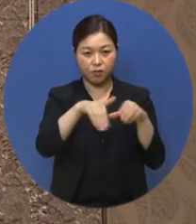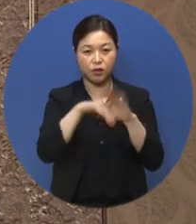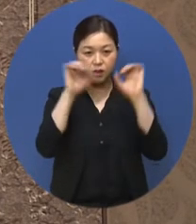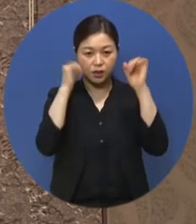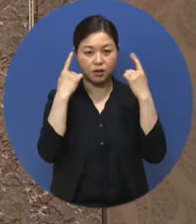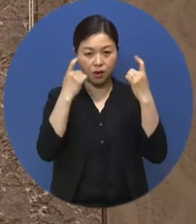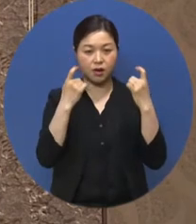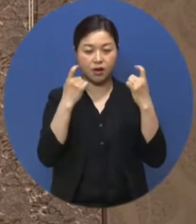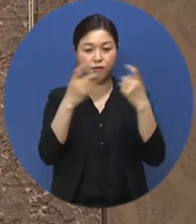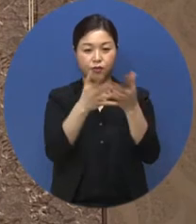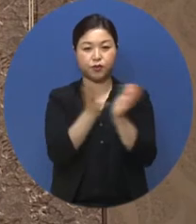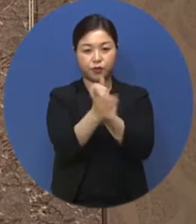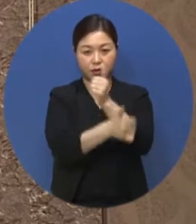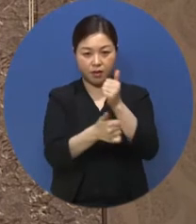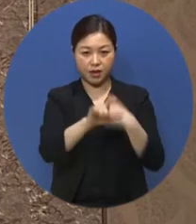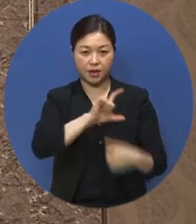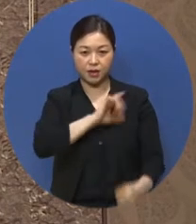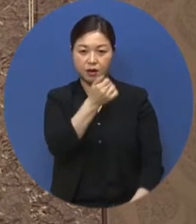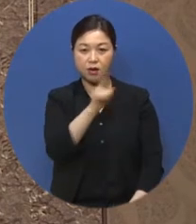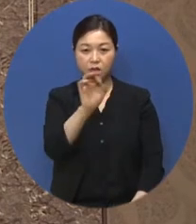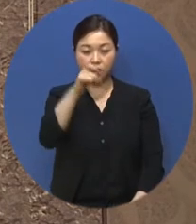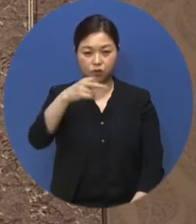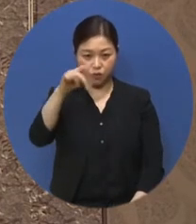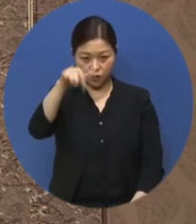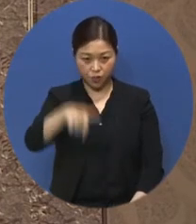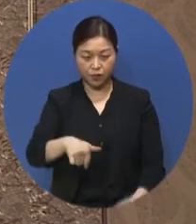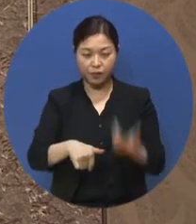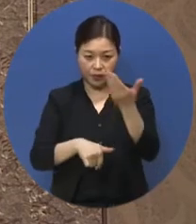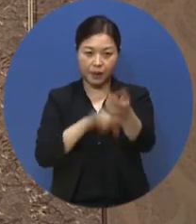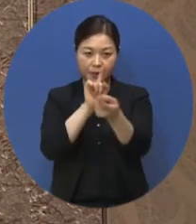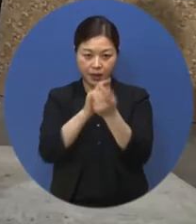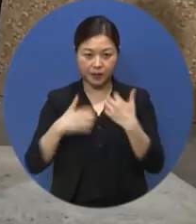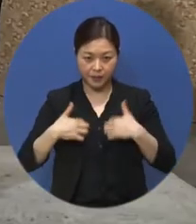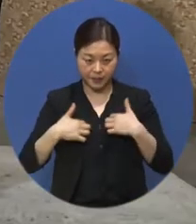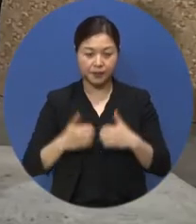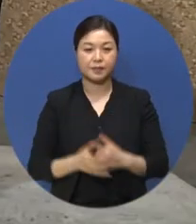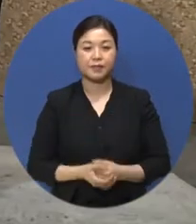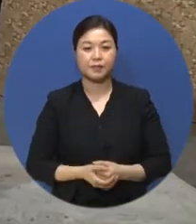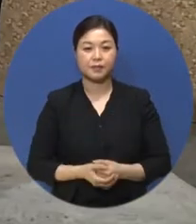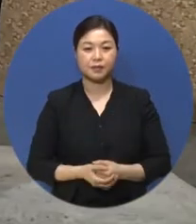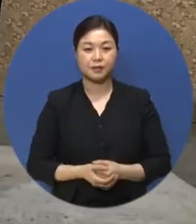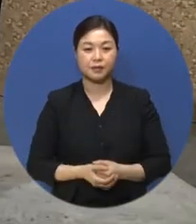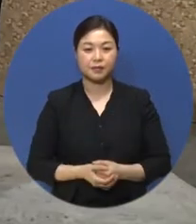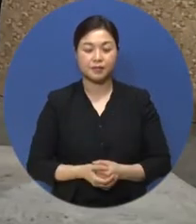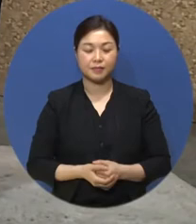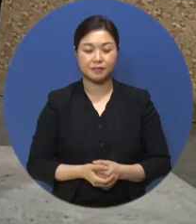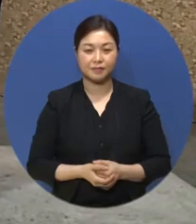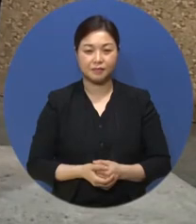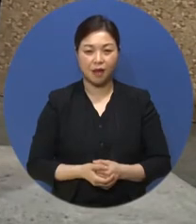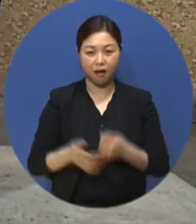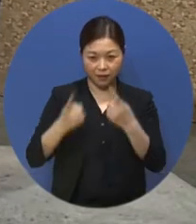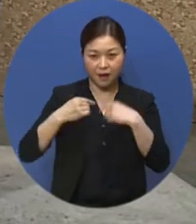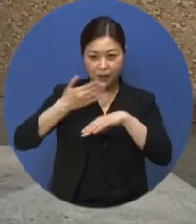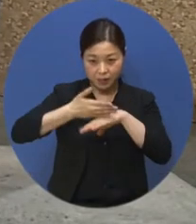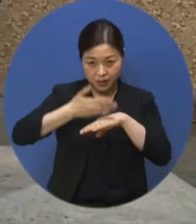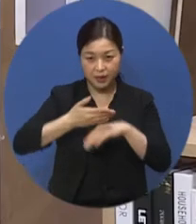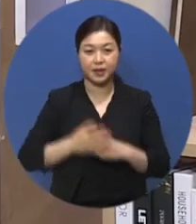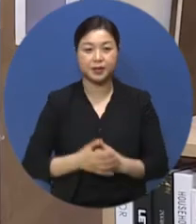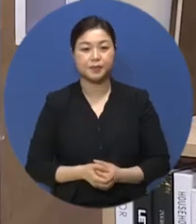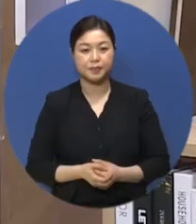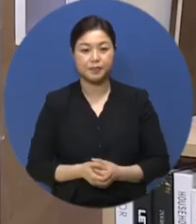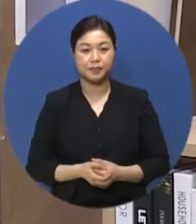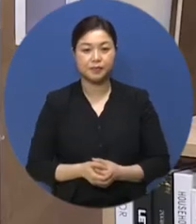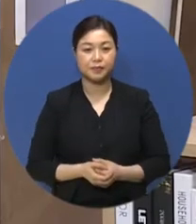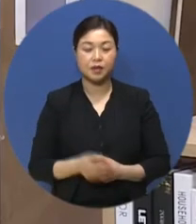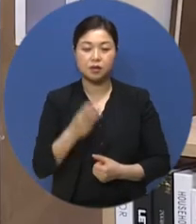문화체육관광위원회 위원장 황규복입니다. 뵙게 돼서 반갑습니다. 네, 자리해 주셔서 대단히 감사합니다. 그럼 먼저